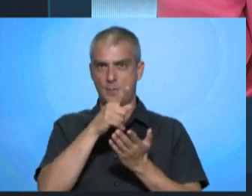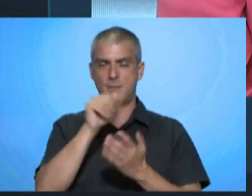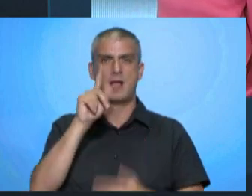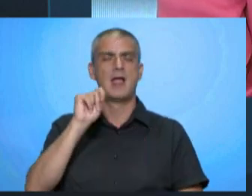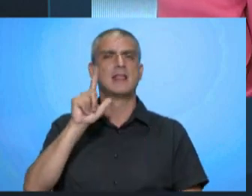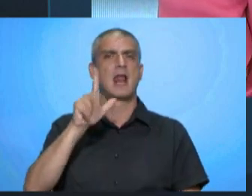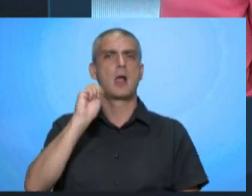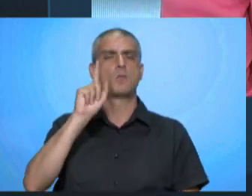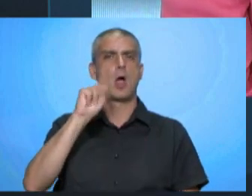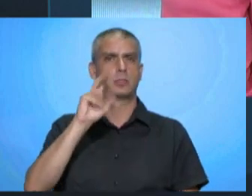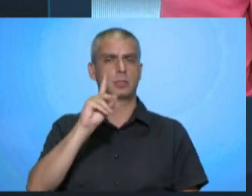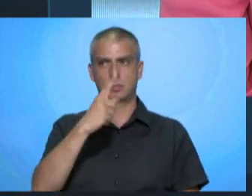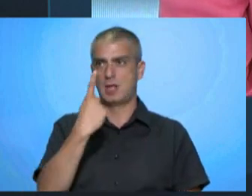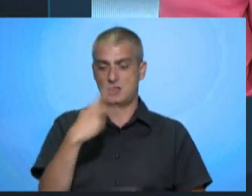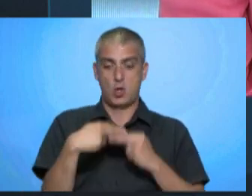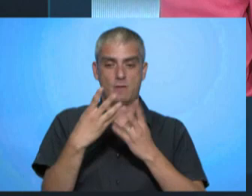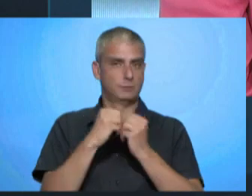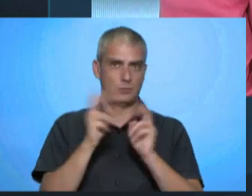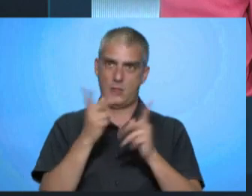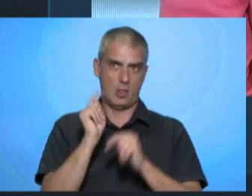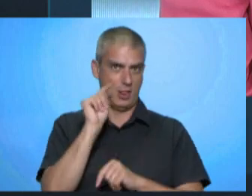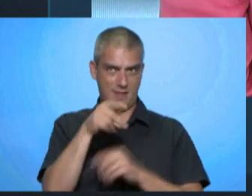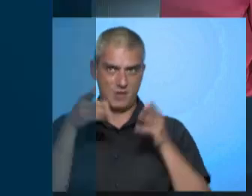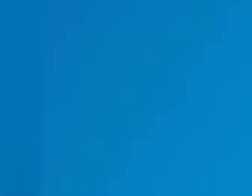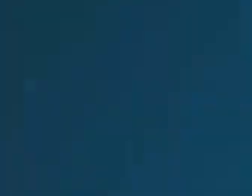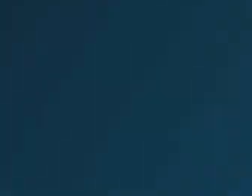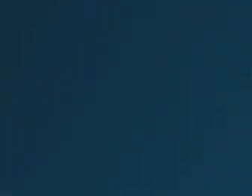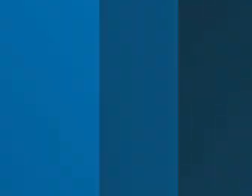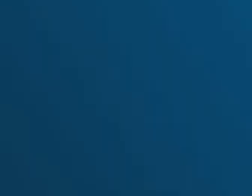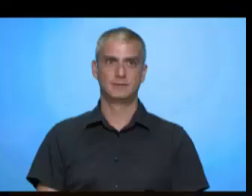מוד, לפחות קרובת משפחה אחת מן הסתם לא יכולה להגיע ללוויה.